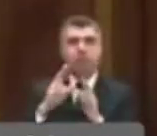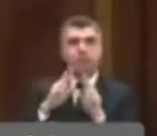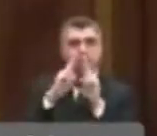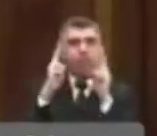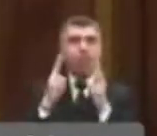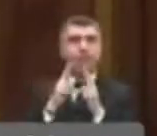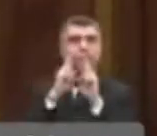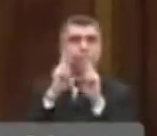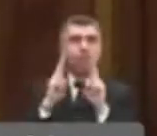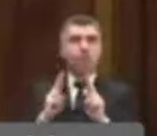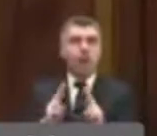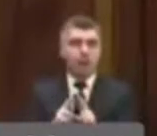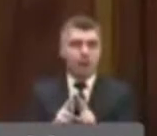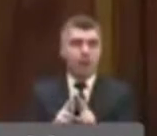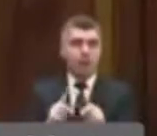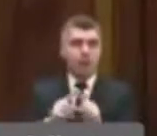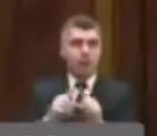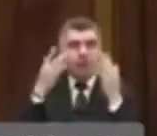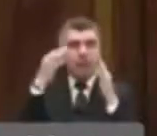خلال ثقافته الغنية